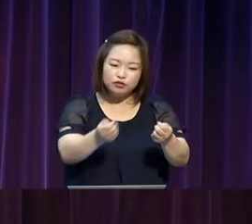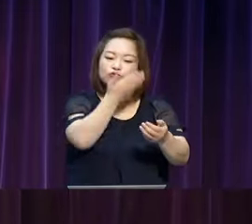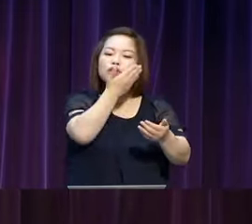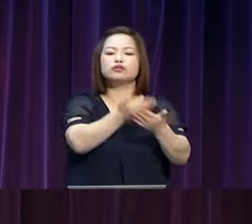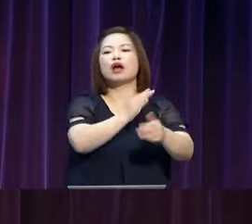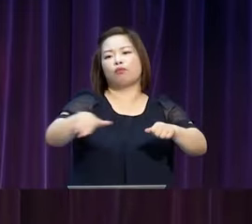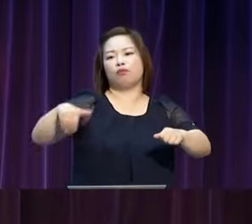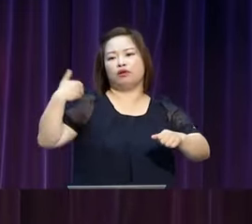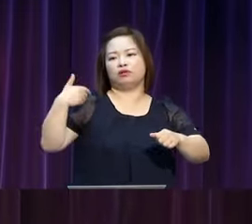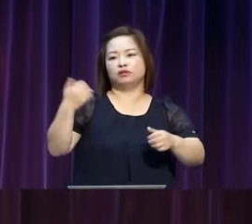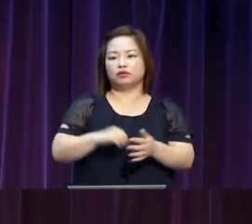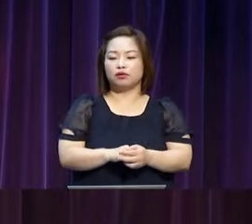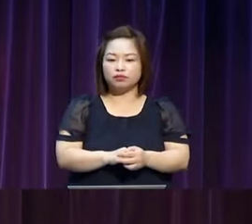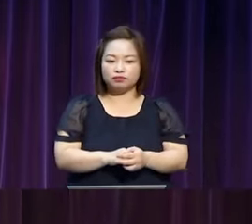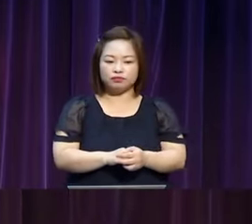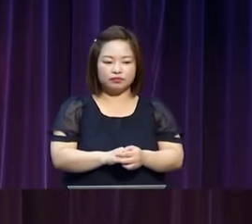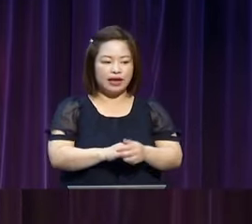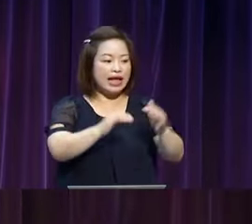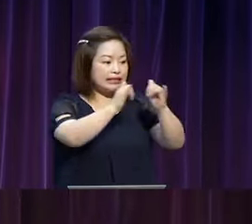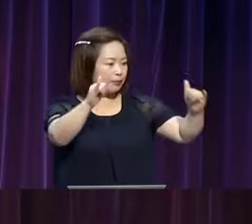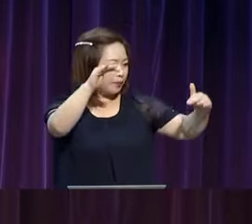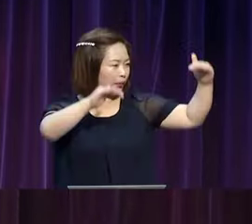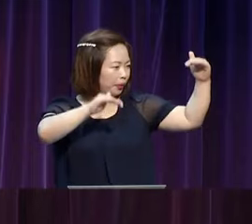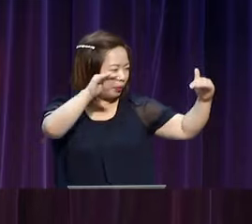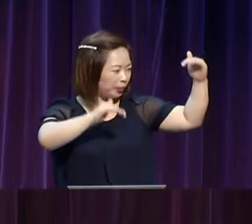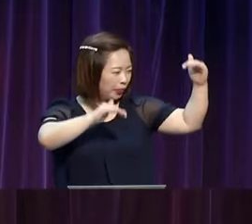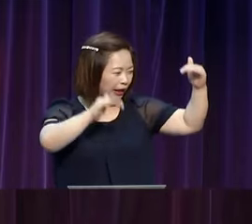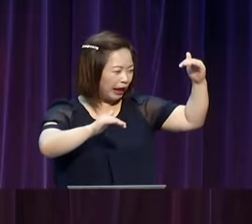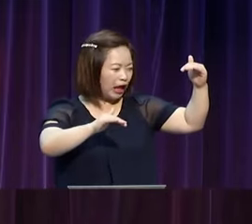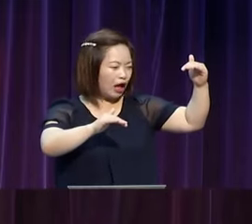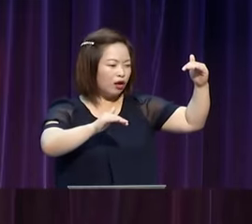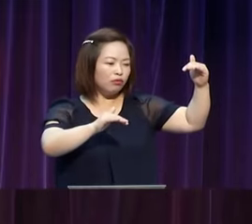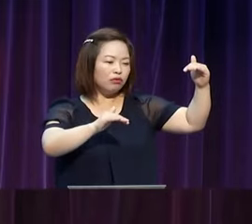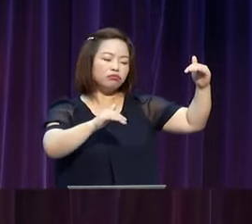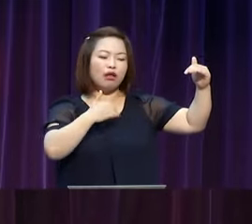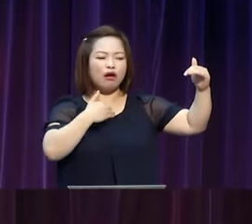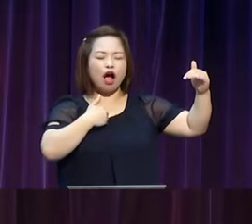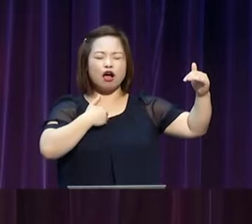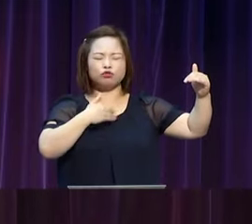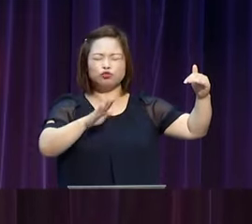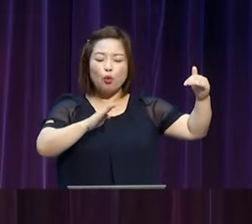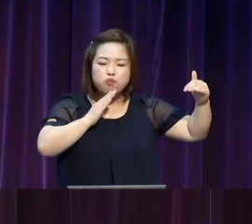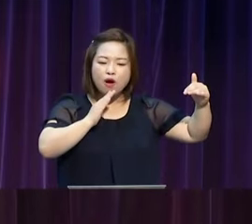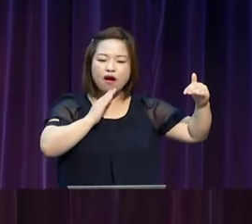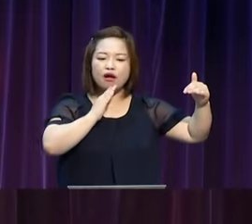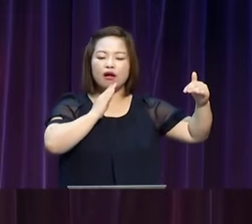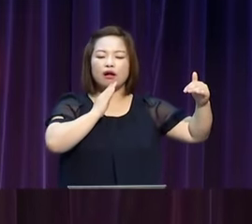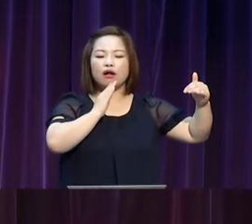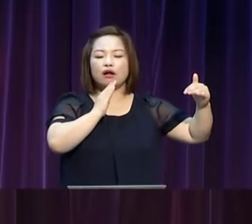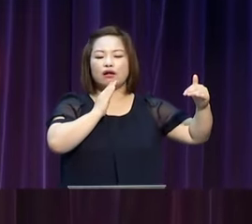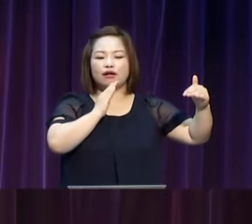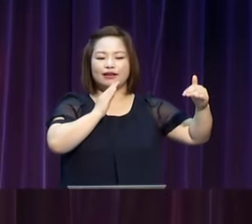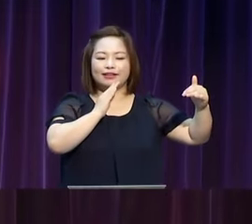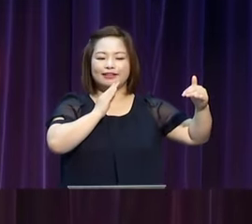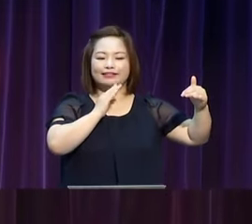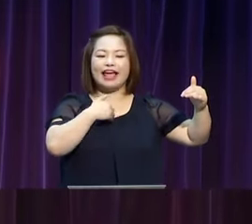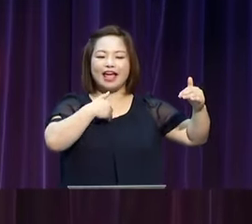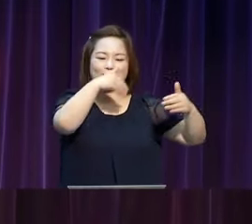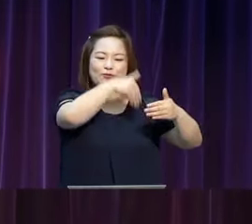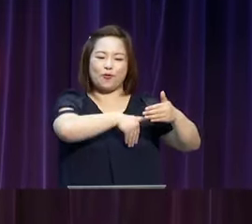사람들이 보기에는 내가 별 볼 일이 없어요. 근데 내 주머니 안에 한 200억 가는